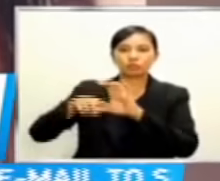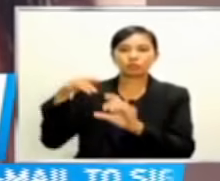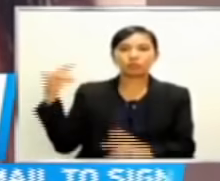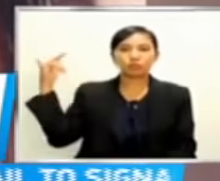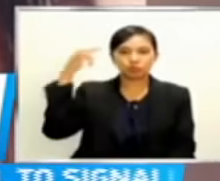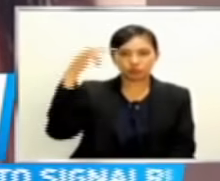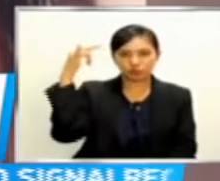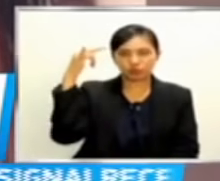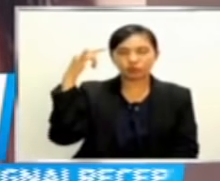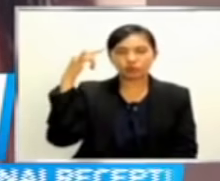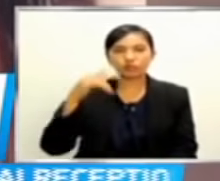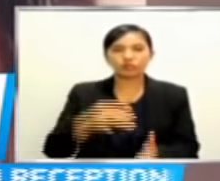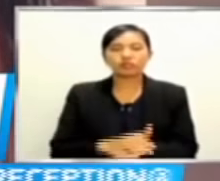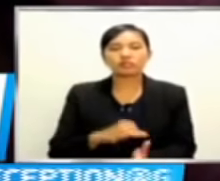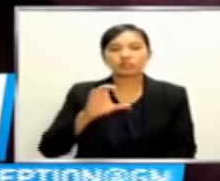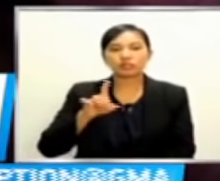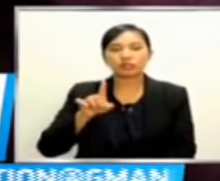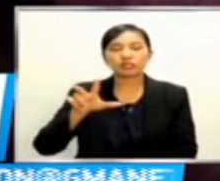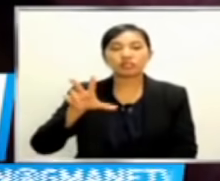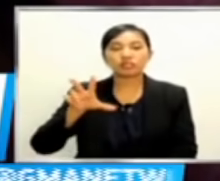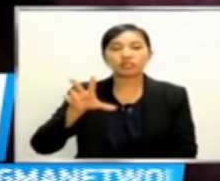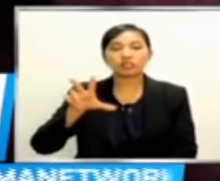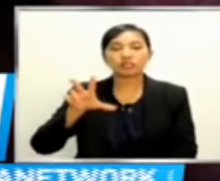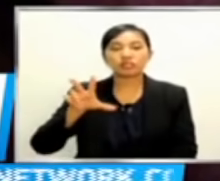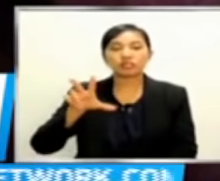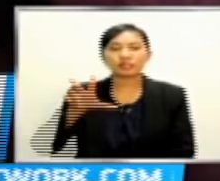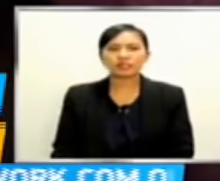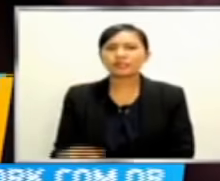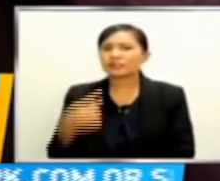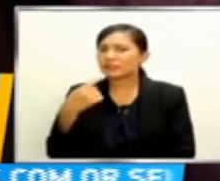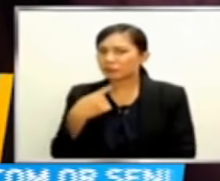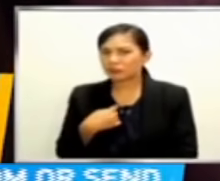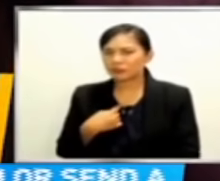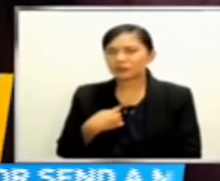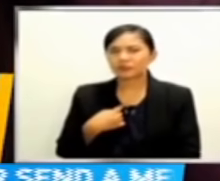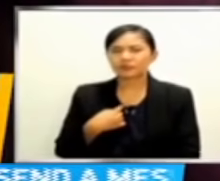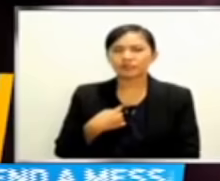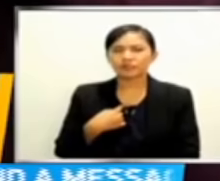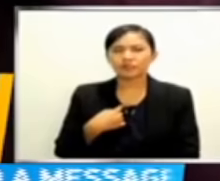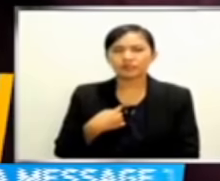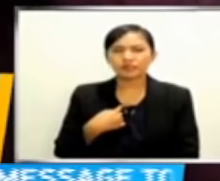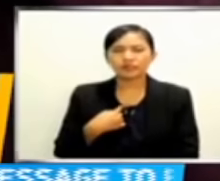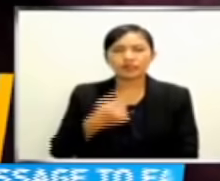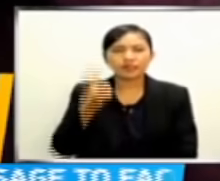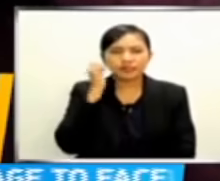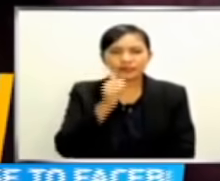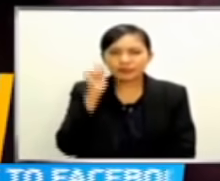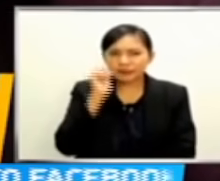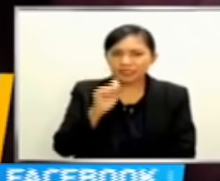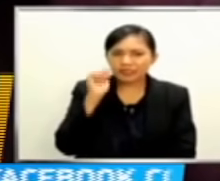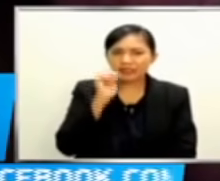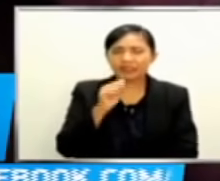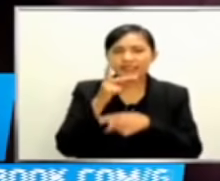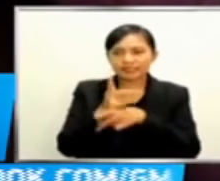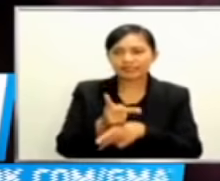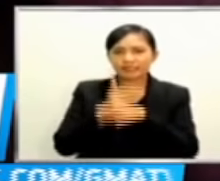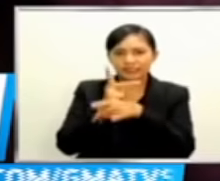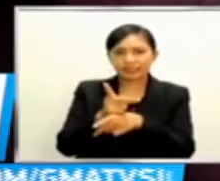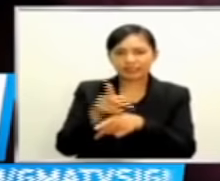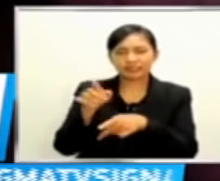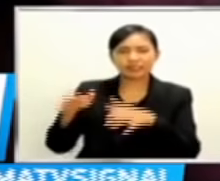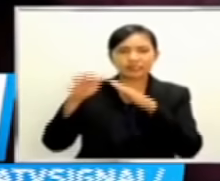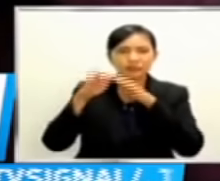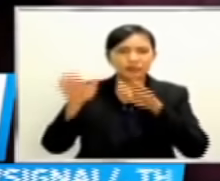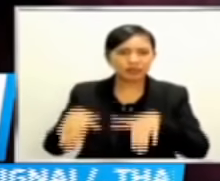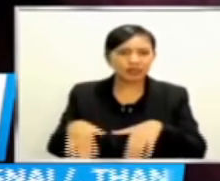na C-130. Sabi niya sa akin, palagi kayong mag-ingat dyan sa bahay.